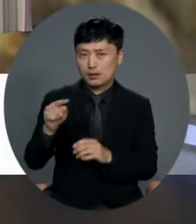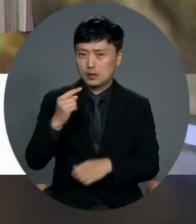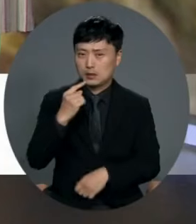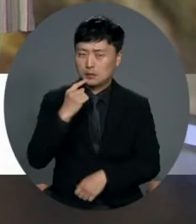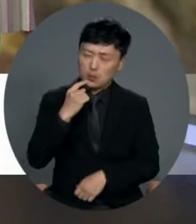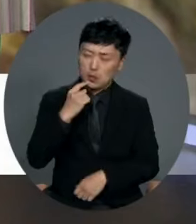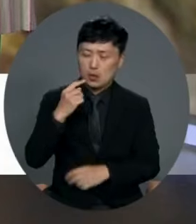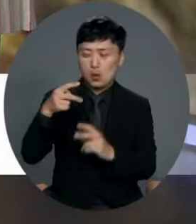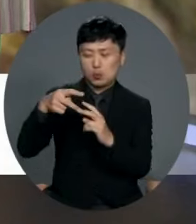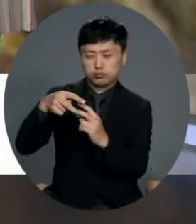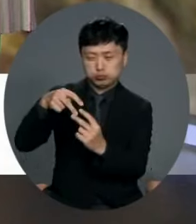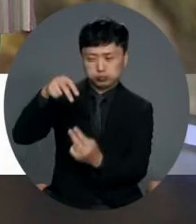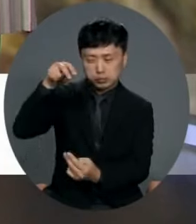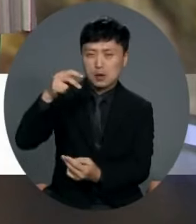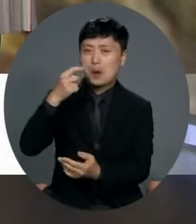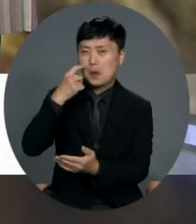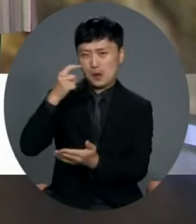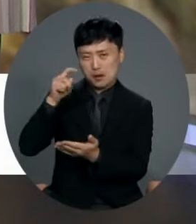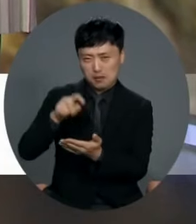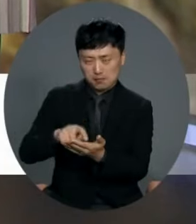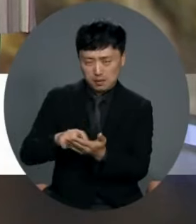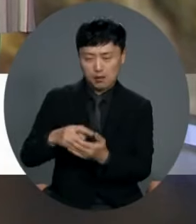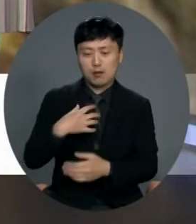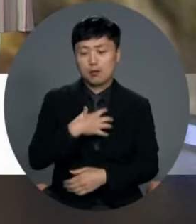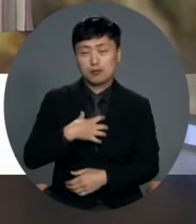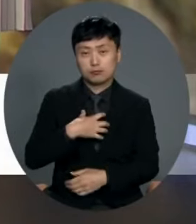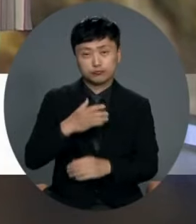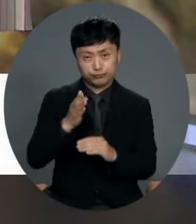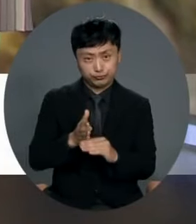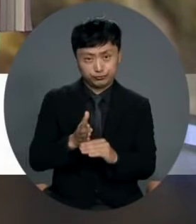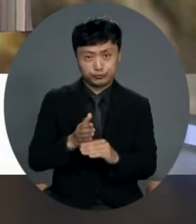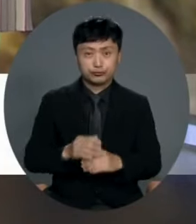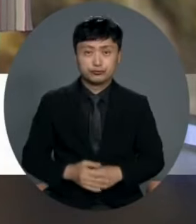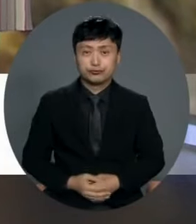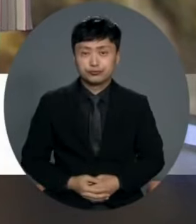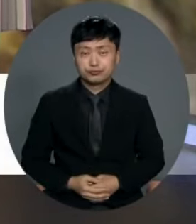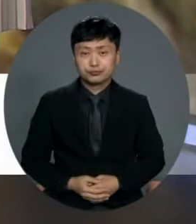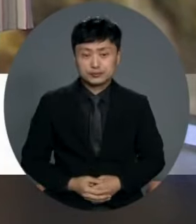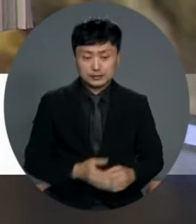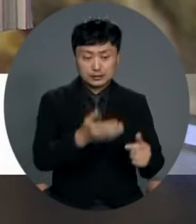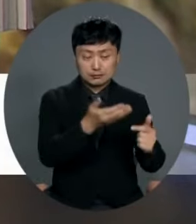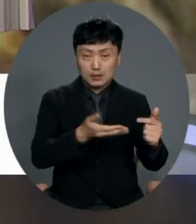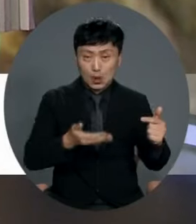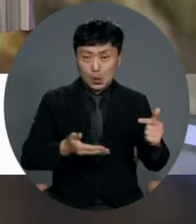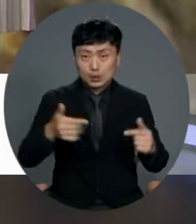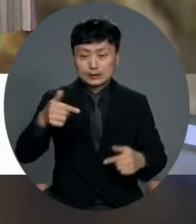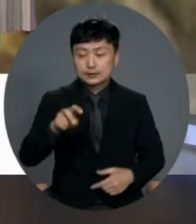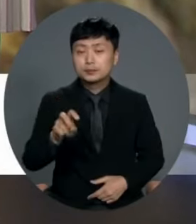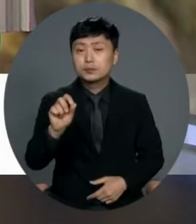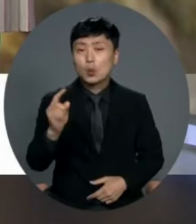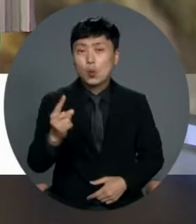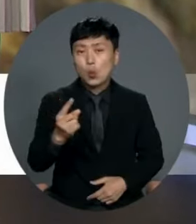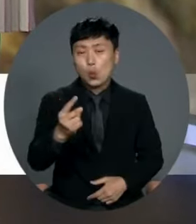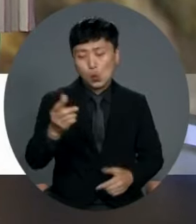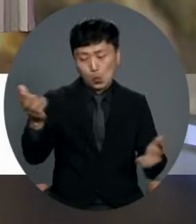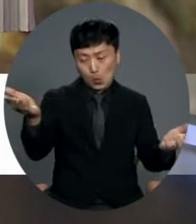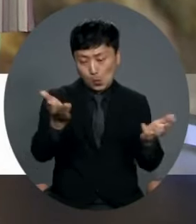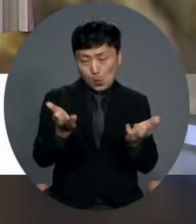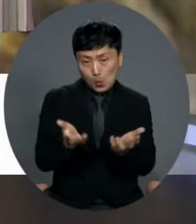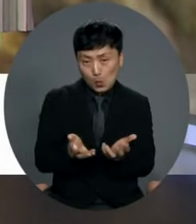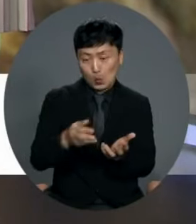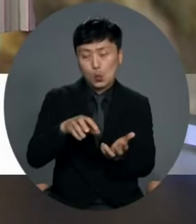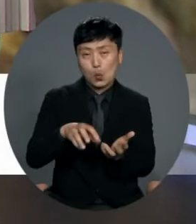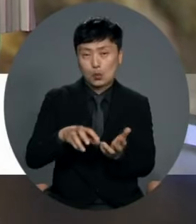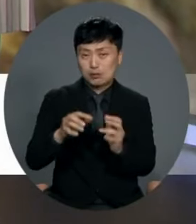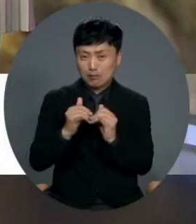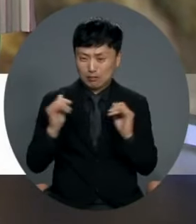유전자가 검출되면서 시민들을 불안하게 하고 있습니다 그런데 이런 낙동강과 금호강이 합류하는 곳에 대구시가